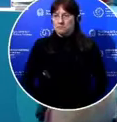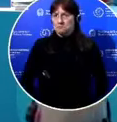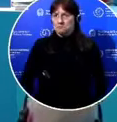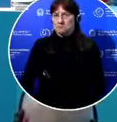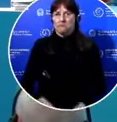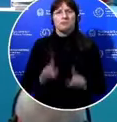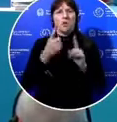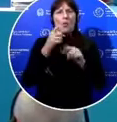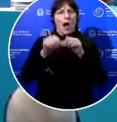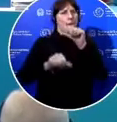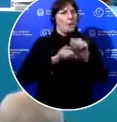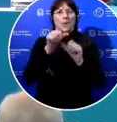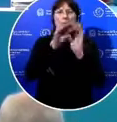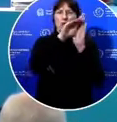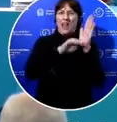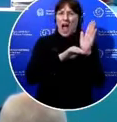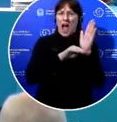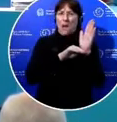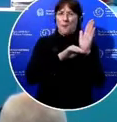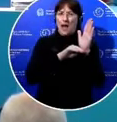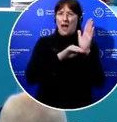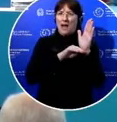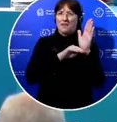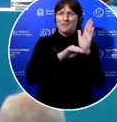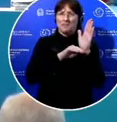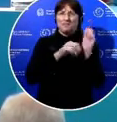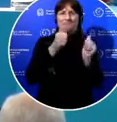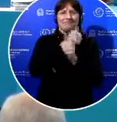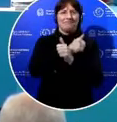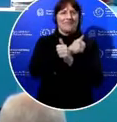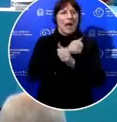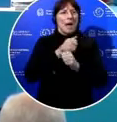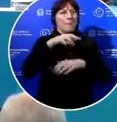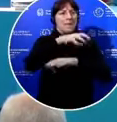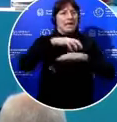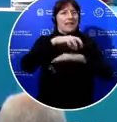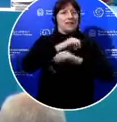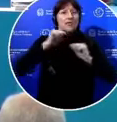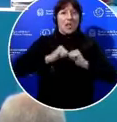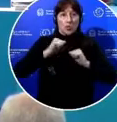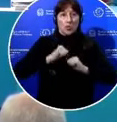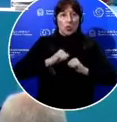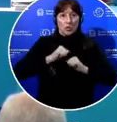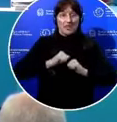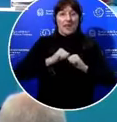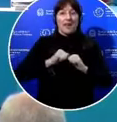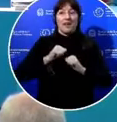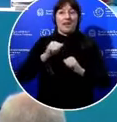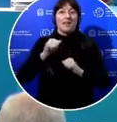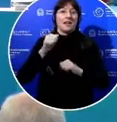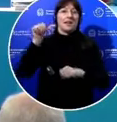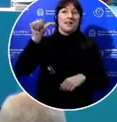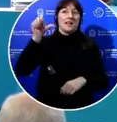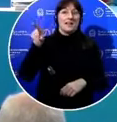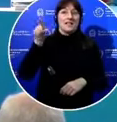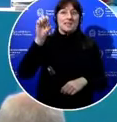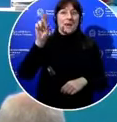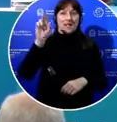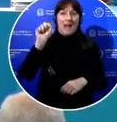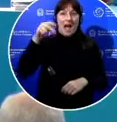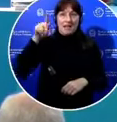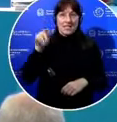C'è una variazione nel programma. Il ministro della Salute, Roberto Speranza, ci ha informato stamattina di essere trattenuto a Roma,